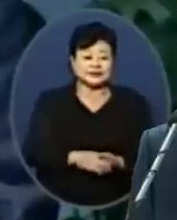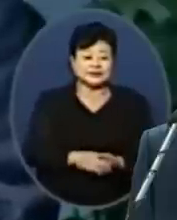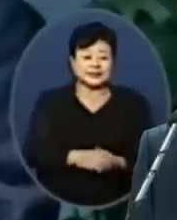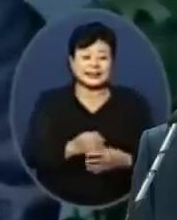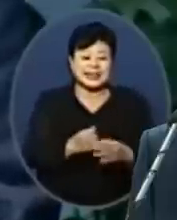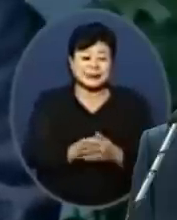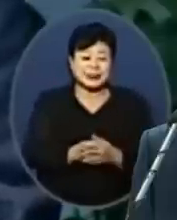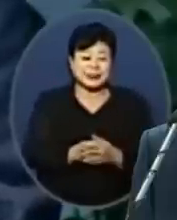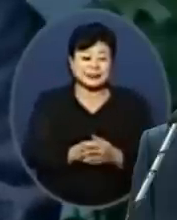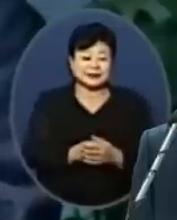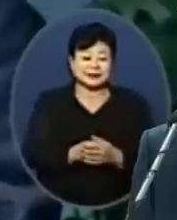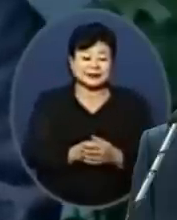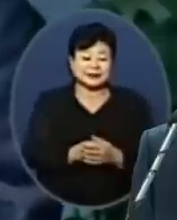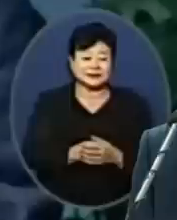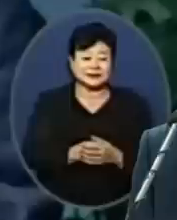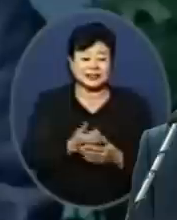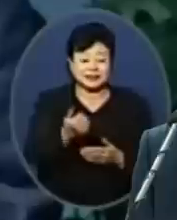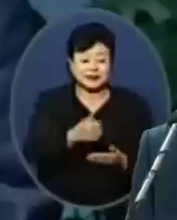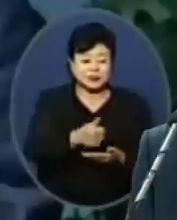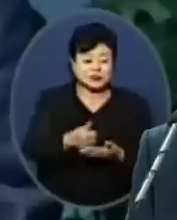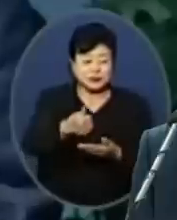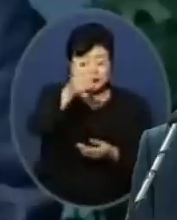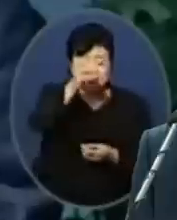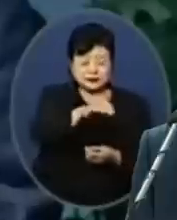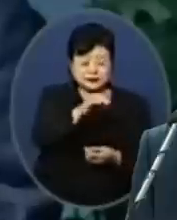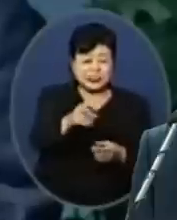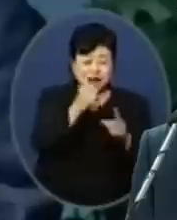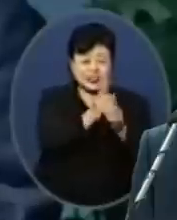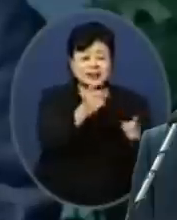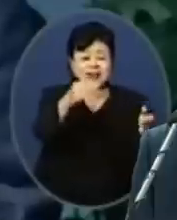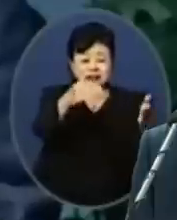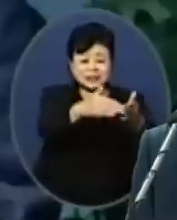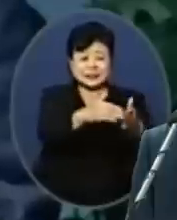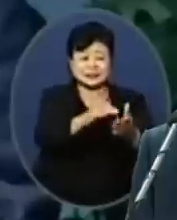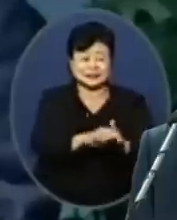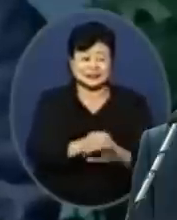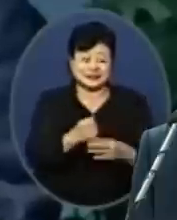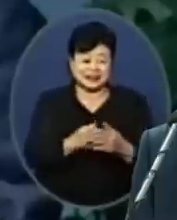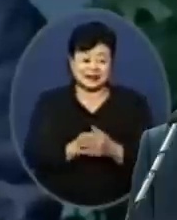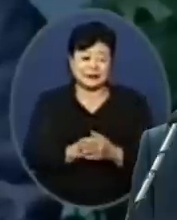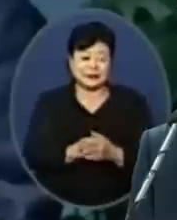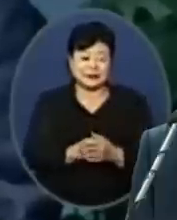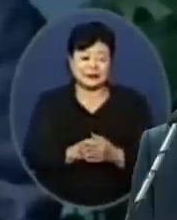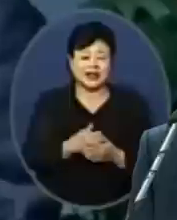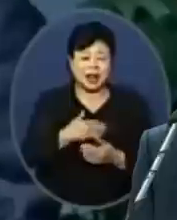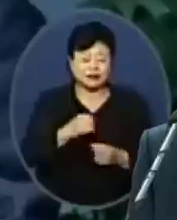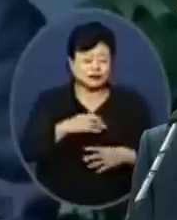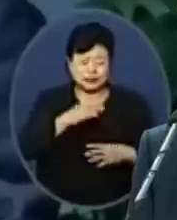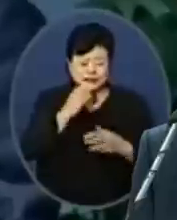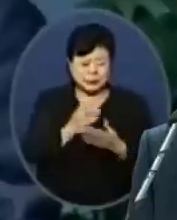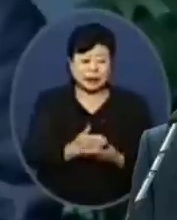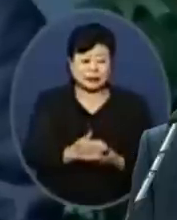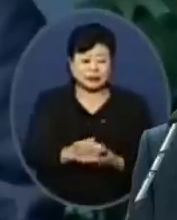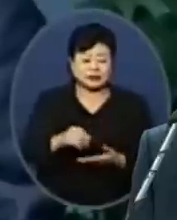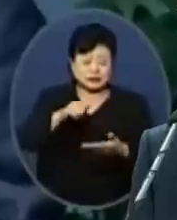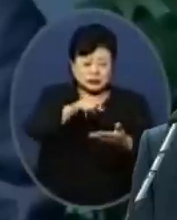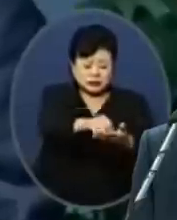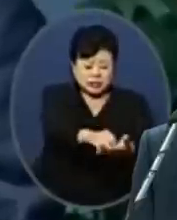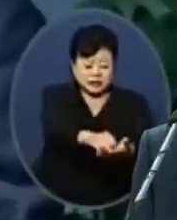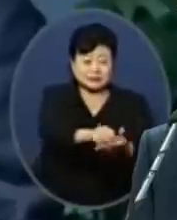그러므로 이미 주님께서 십자가로 이겨놓은 것이기 때문에 그것을 알고 두려워하지 말고 쳐들어가라.